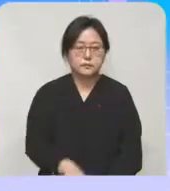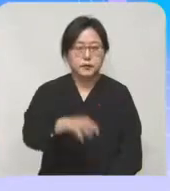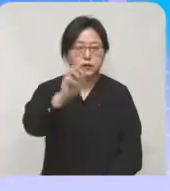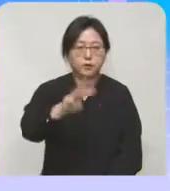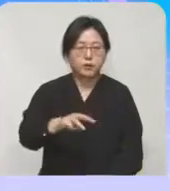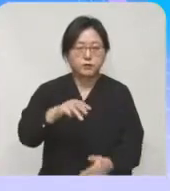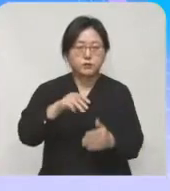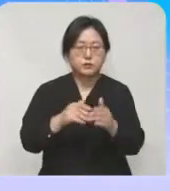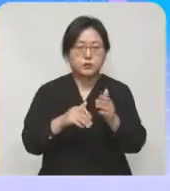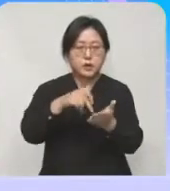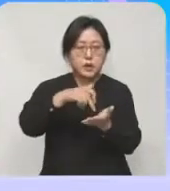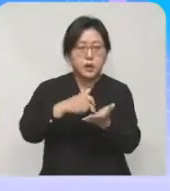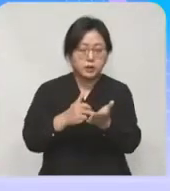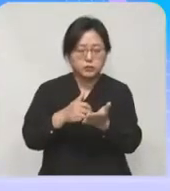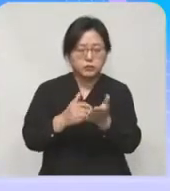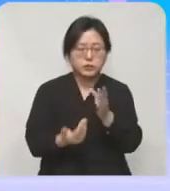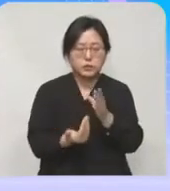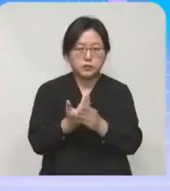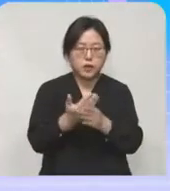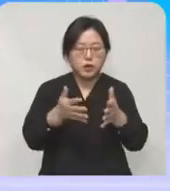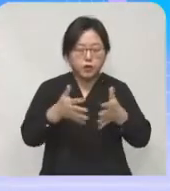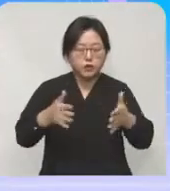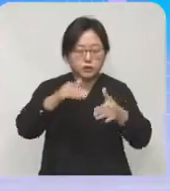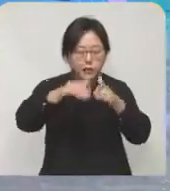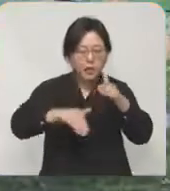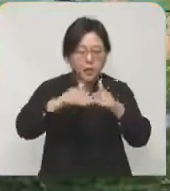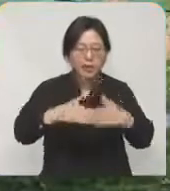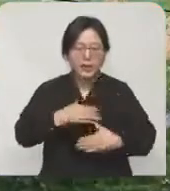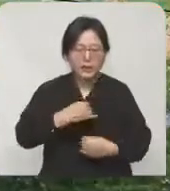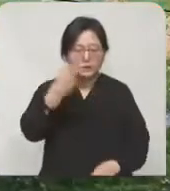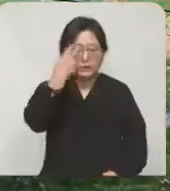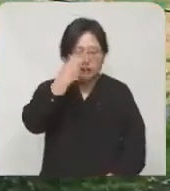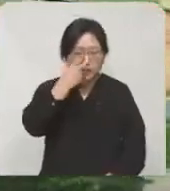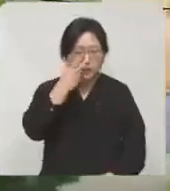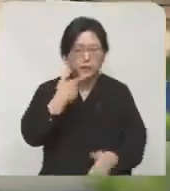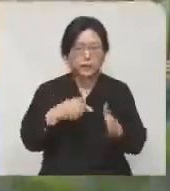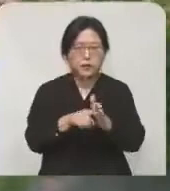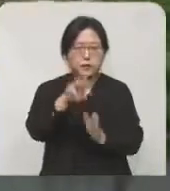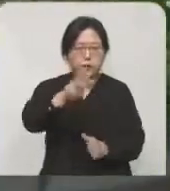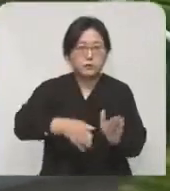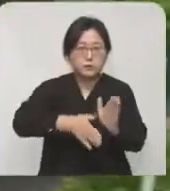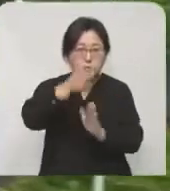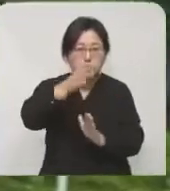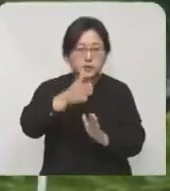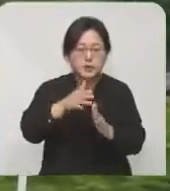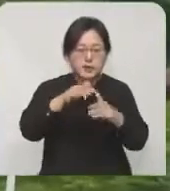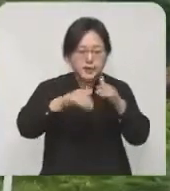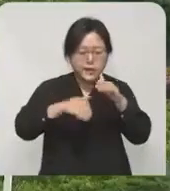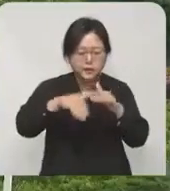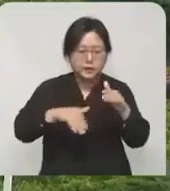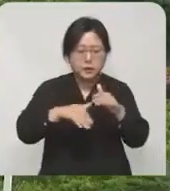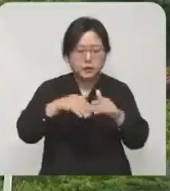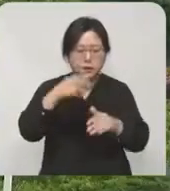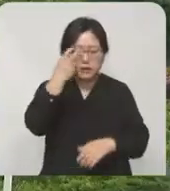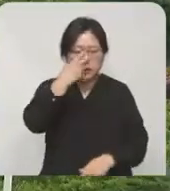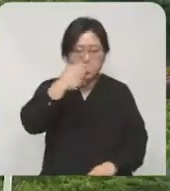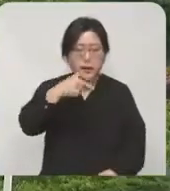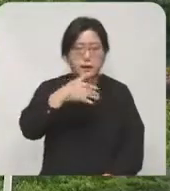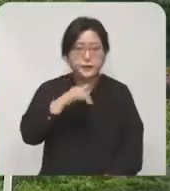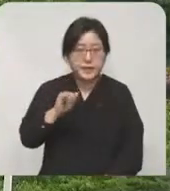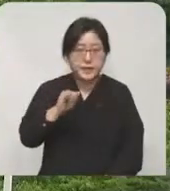방조 합동 4구역 참사 이후 컨 층을 해체 작업을 안전하게 관리하기 위해서 판교 씨가 해체 공사 감리자 를